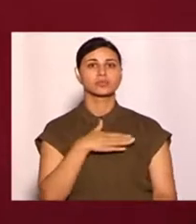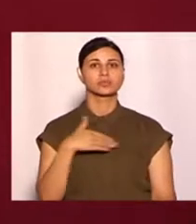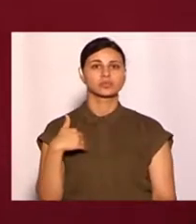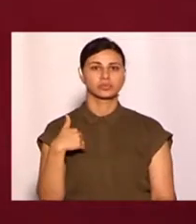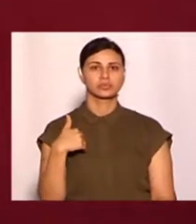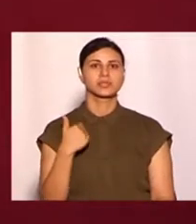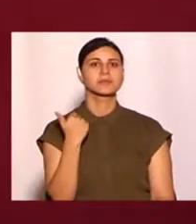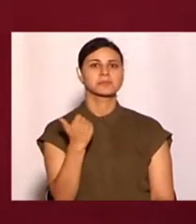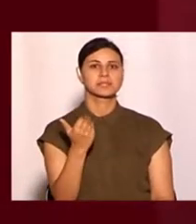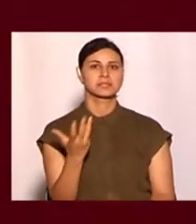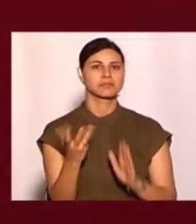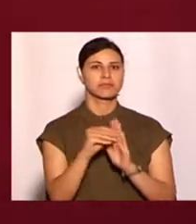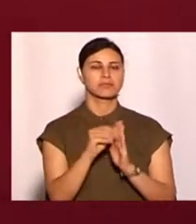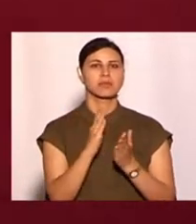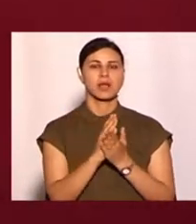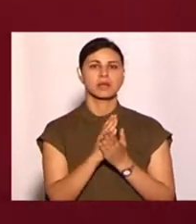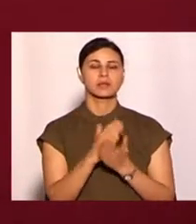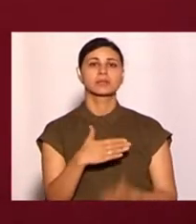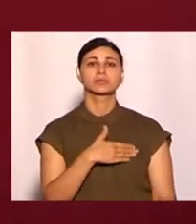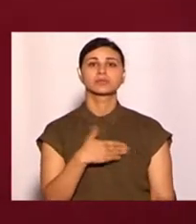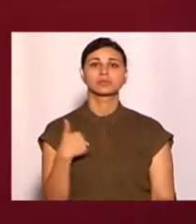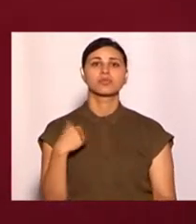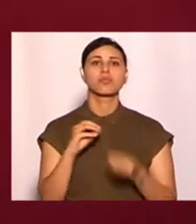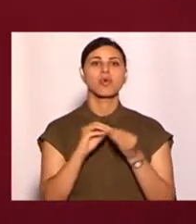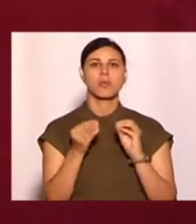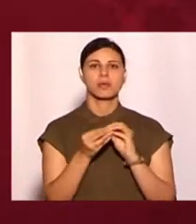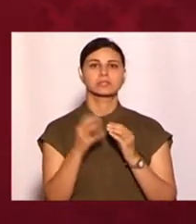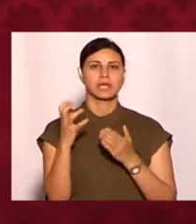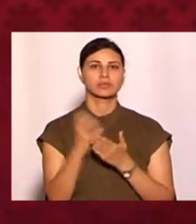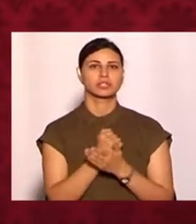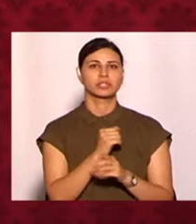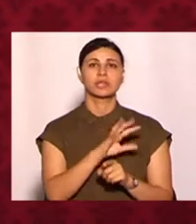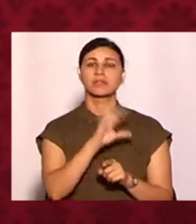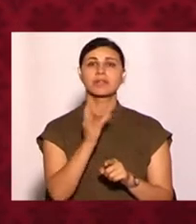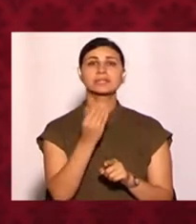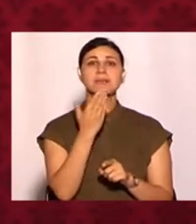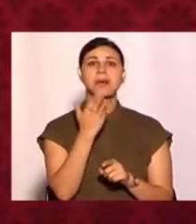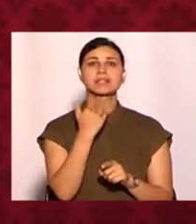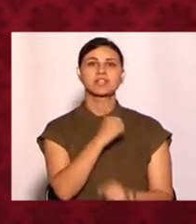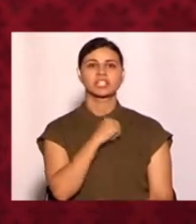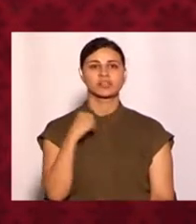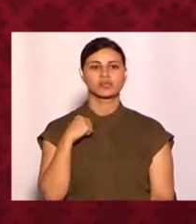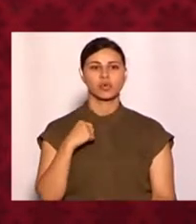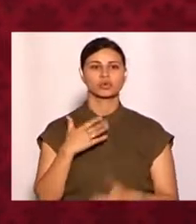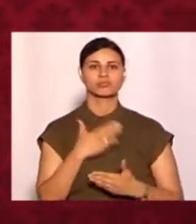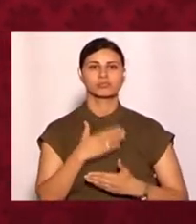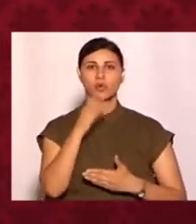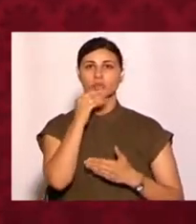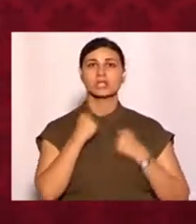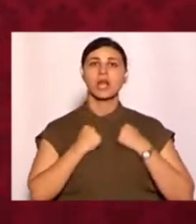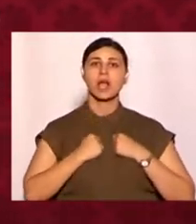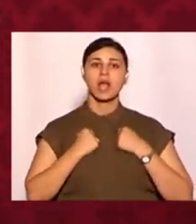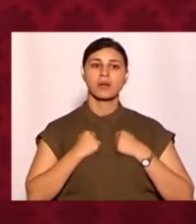გამრავლების სისტემის ნაწილია. სარძევე ჯირკვლის პრობლემის აღმოსაჩენად ყველაზე მარტივია თვითგასინჯვა. შხაპის